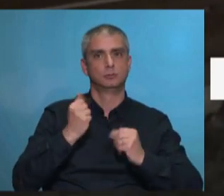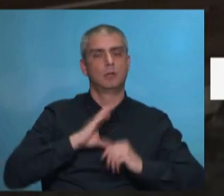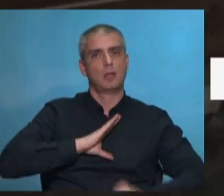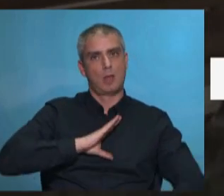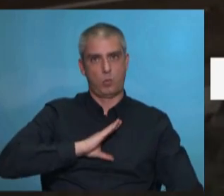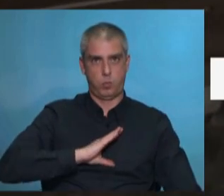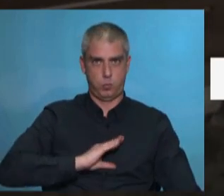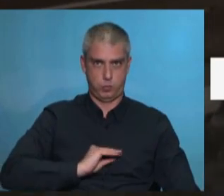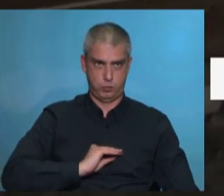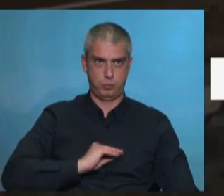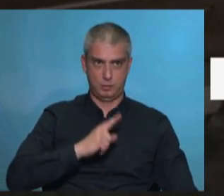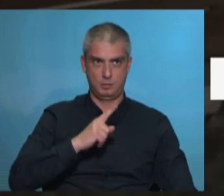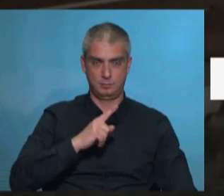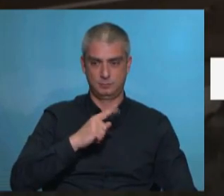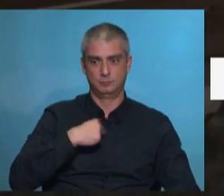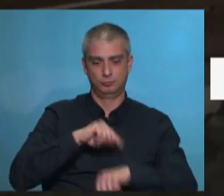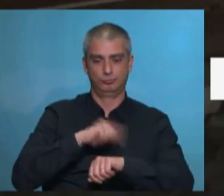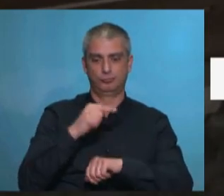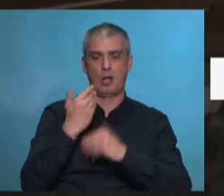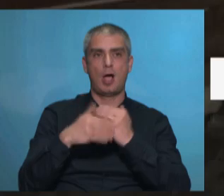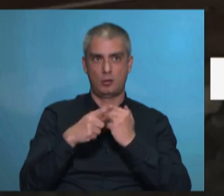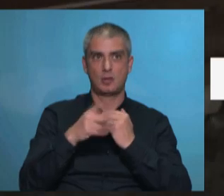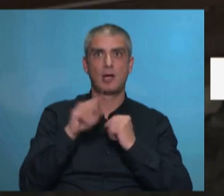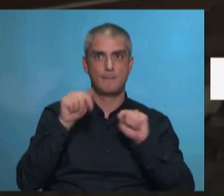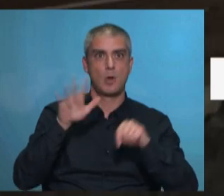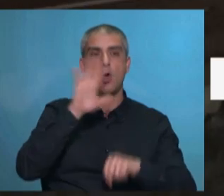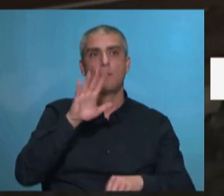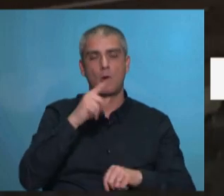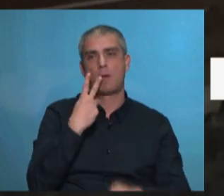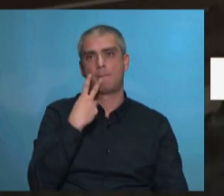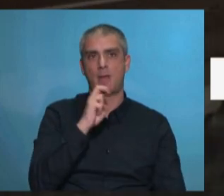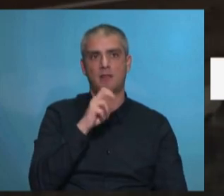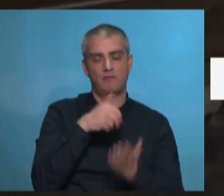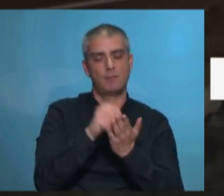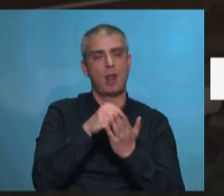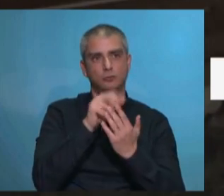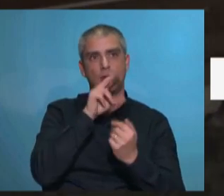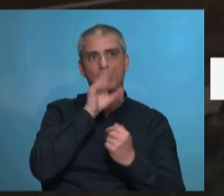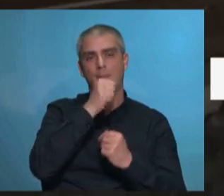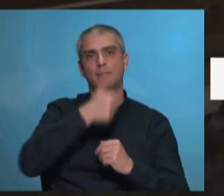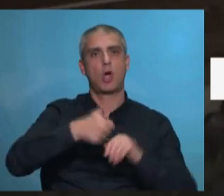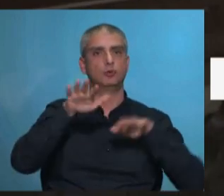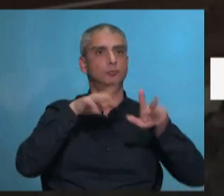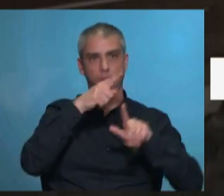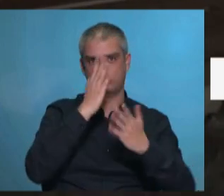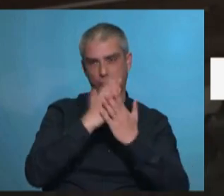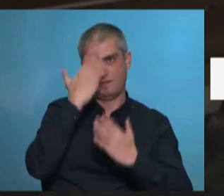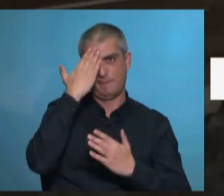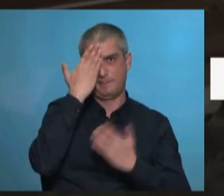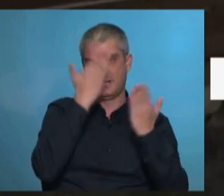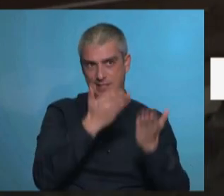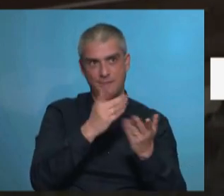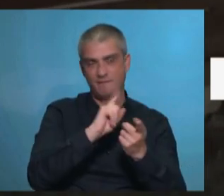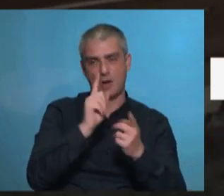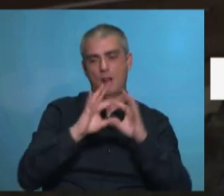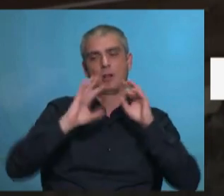רווחה בשעה האחרונה. גם כאן באירופה מעדיפים להמשיך ולהתעסק עם ראשת ממשלה שהם כבר מכירים, מאשר